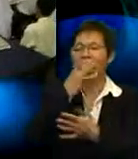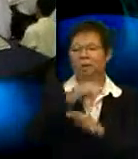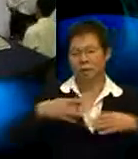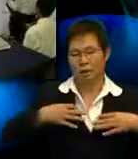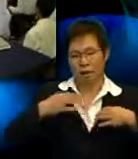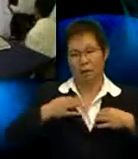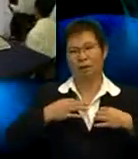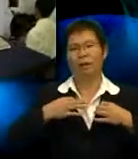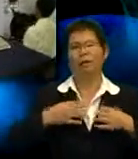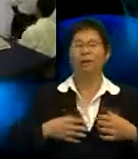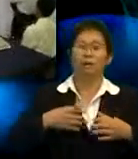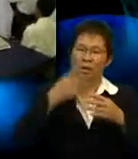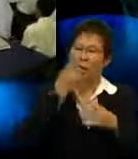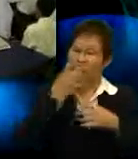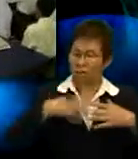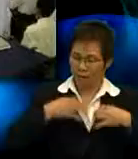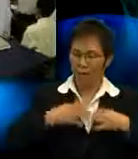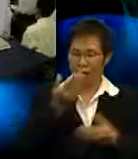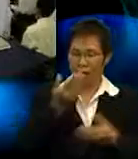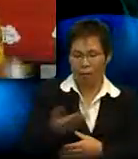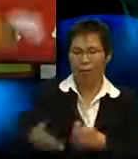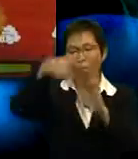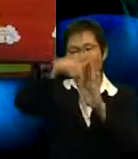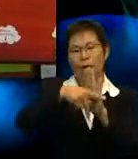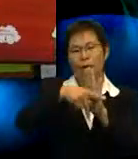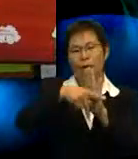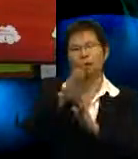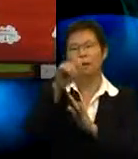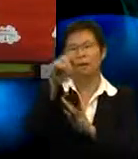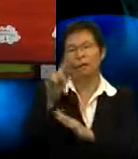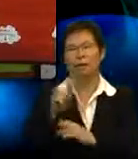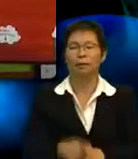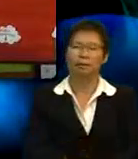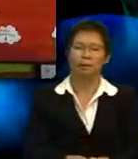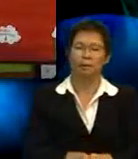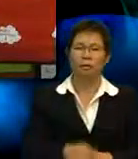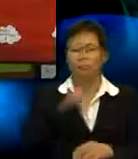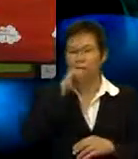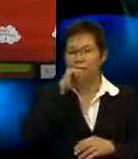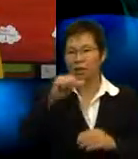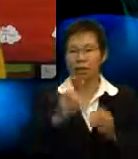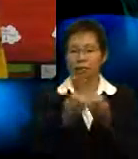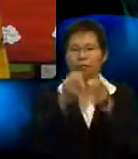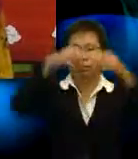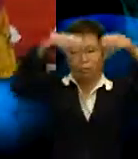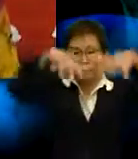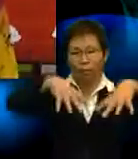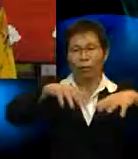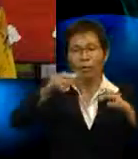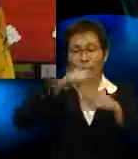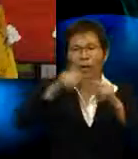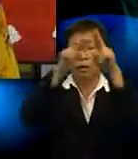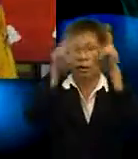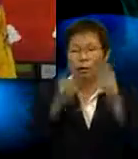kaca, kain bahan penebal. Okey, tidak menyala bila diuji.